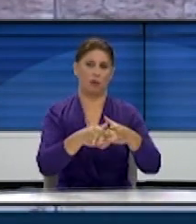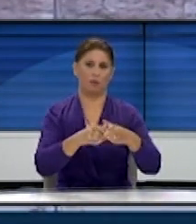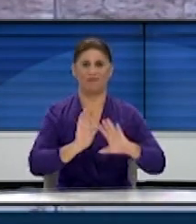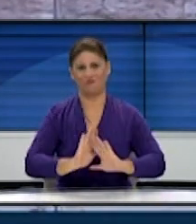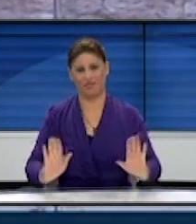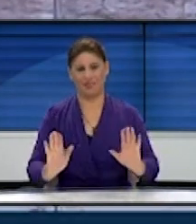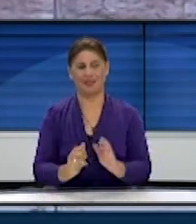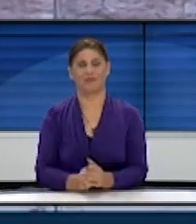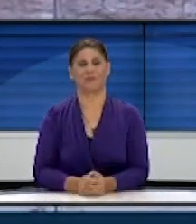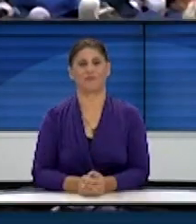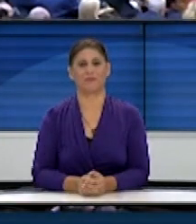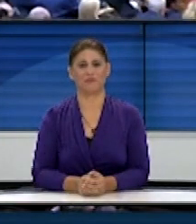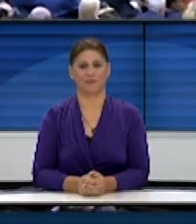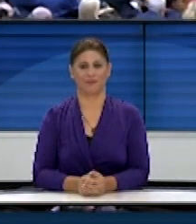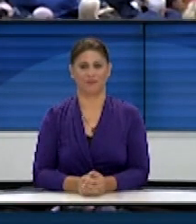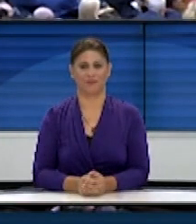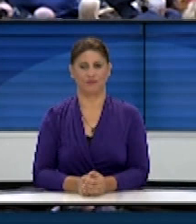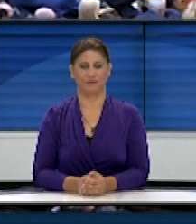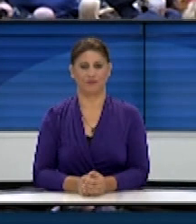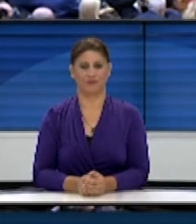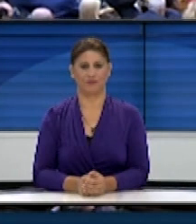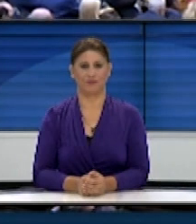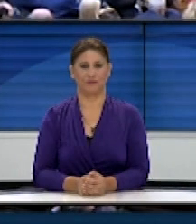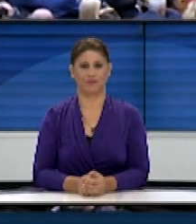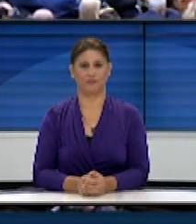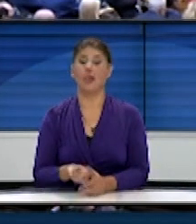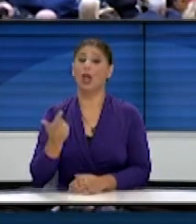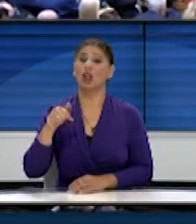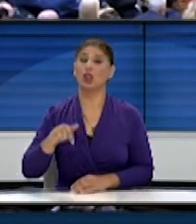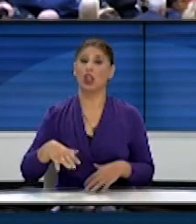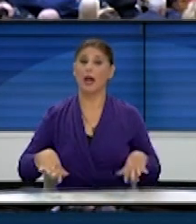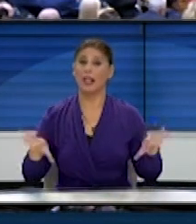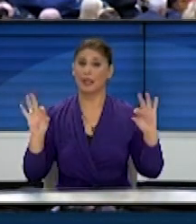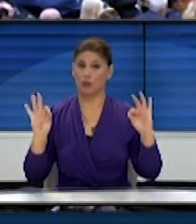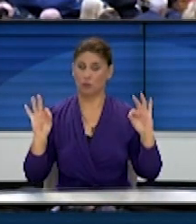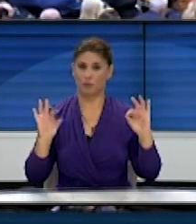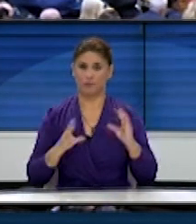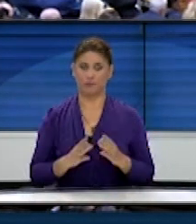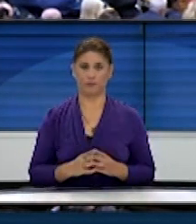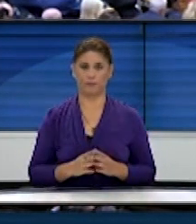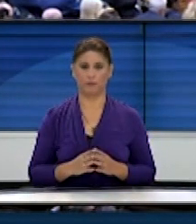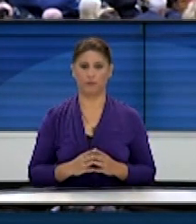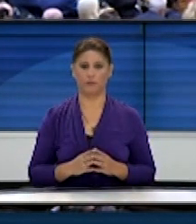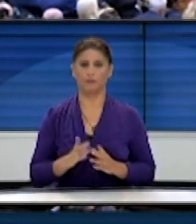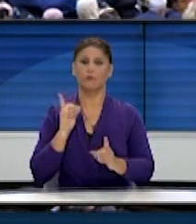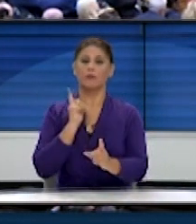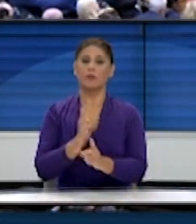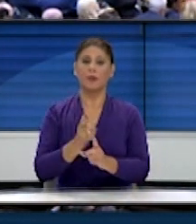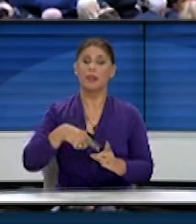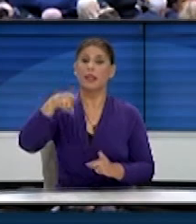οι εκλογές θα κριθούν στην ακρίβεια του σούπερ μάρκετ. Νομίζω ότι οι εκλογές θα κριθούν στην ακρίβεια. Έχει βάλει ως πρώτο